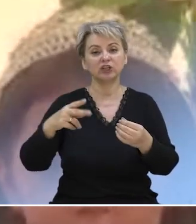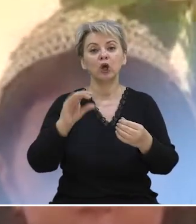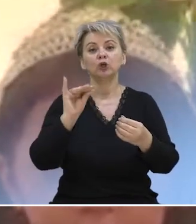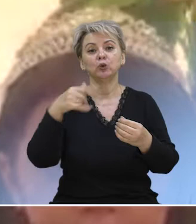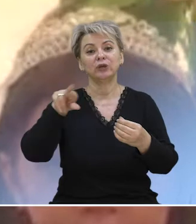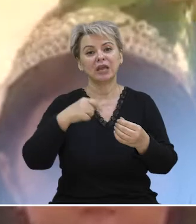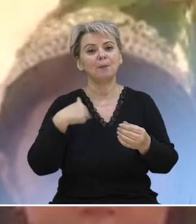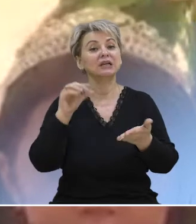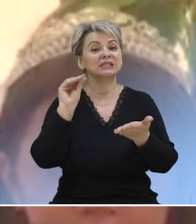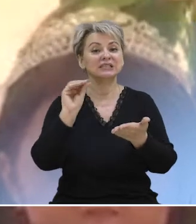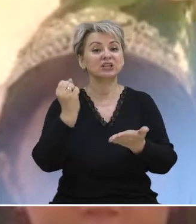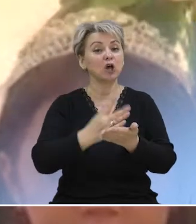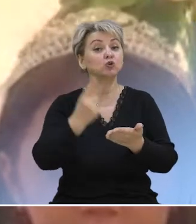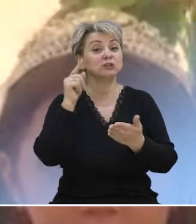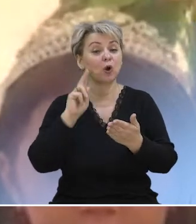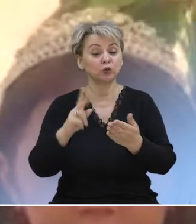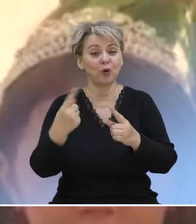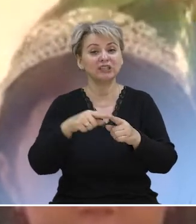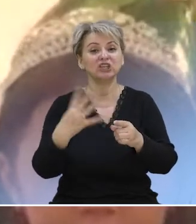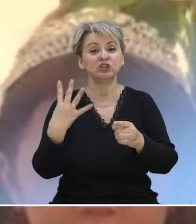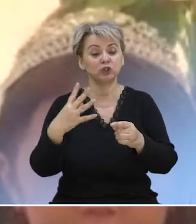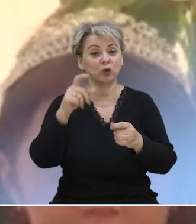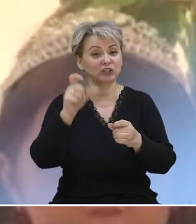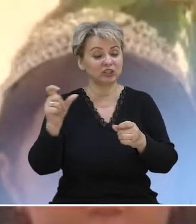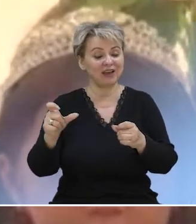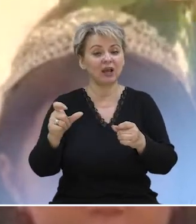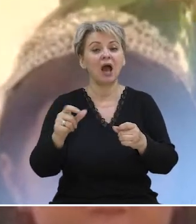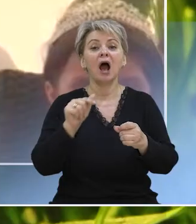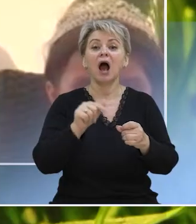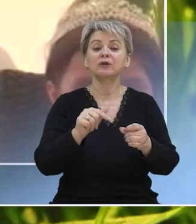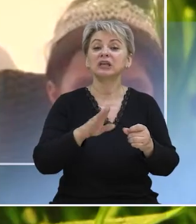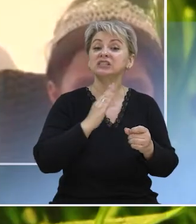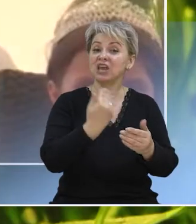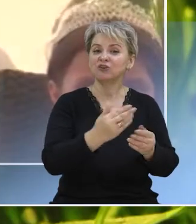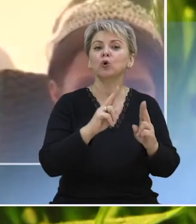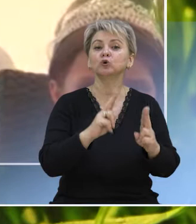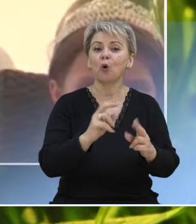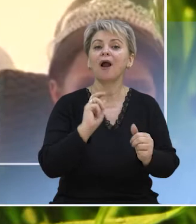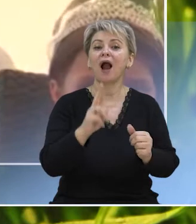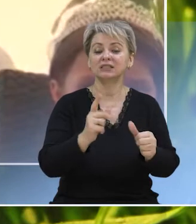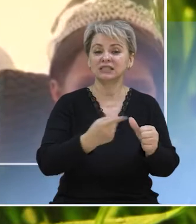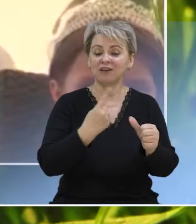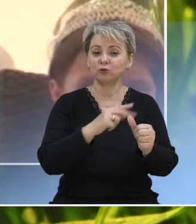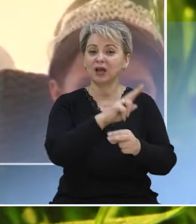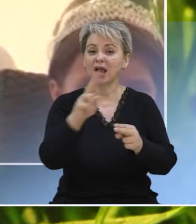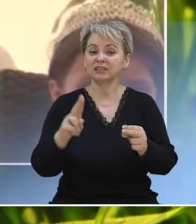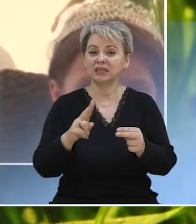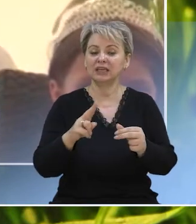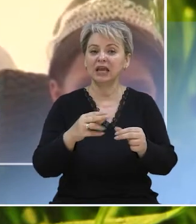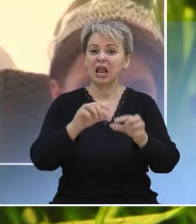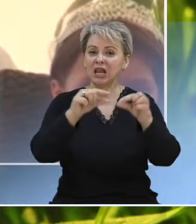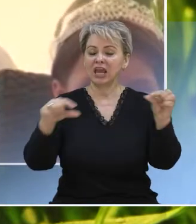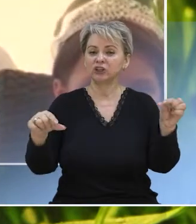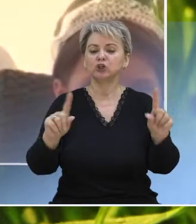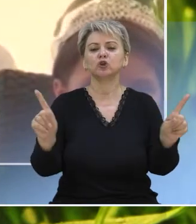кадре. То есть Юрия мы сразу вычислили, кто из этих 4 красавцев. Да, вот барышни, кто, как зовут,